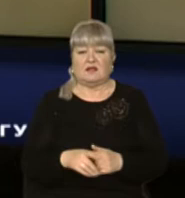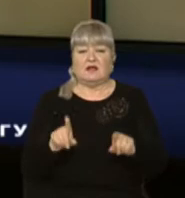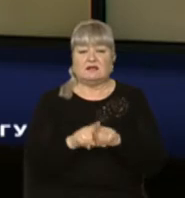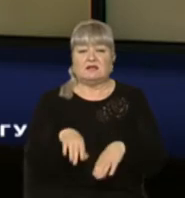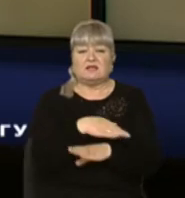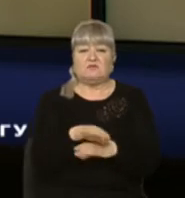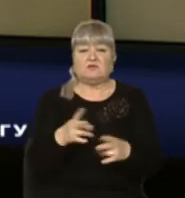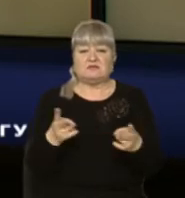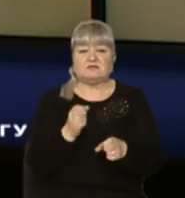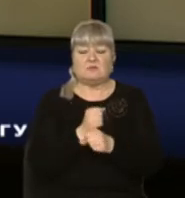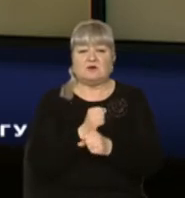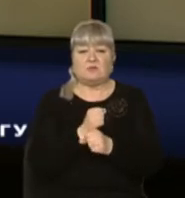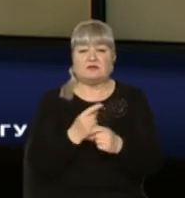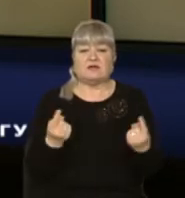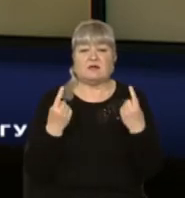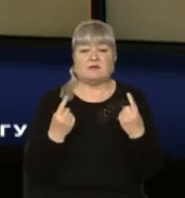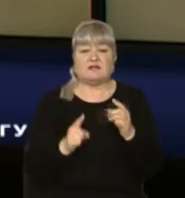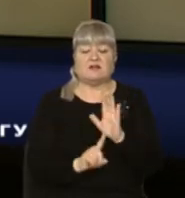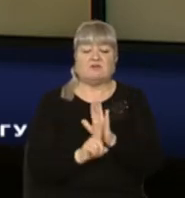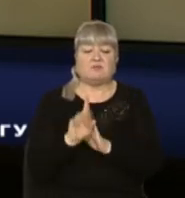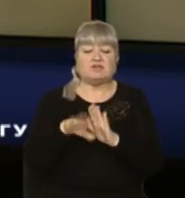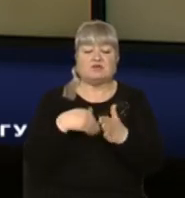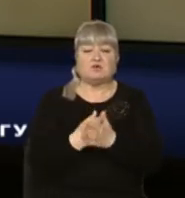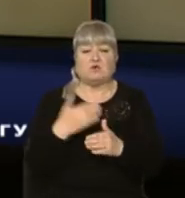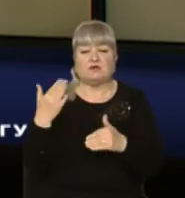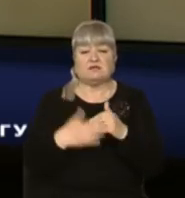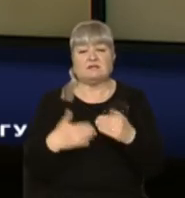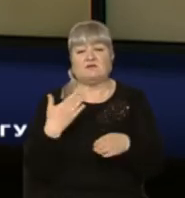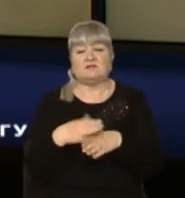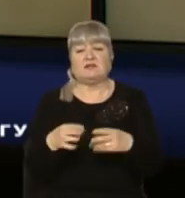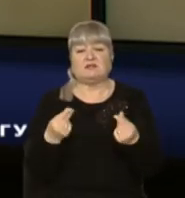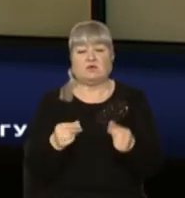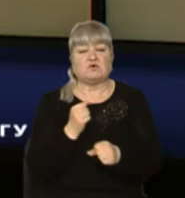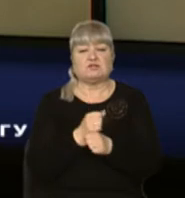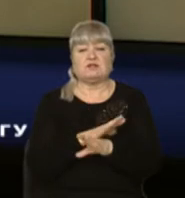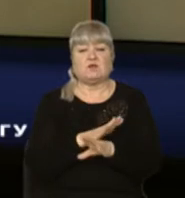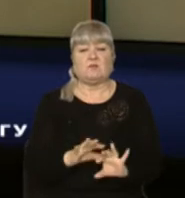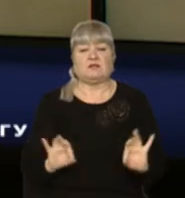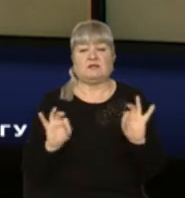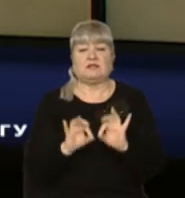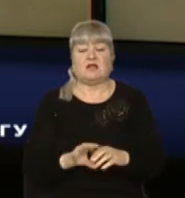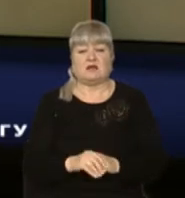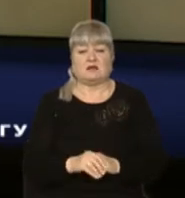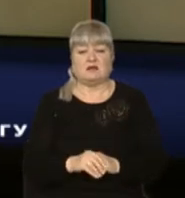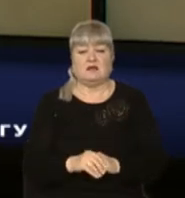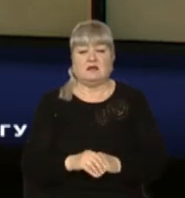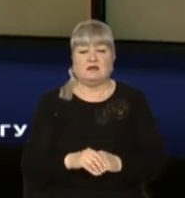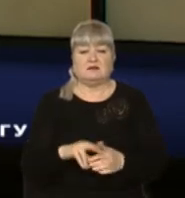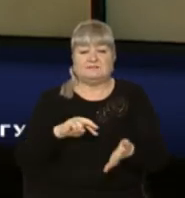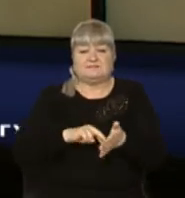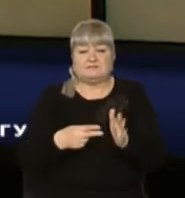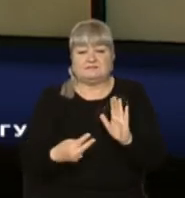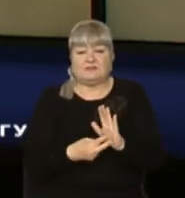робити капітальні. Від початку до кінця виділяти кошти, не робити ніякі, розумієте, схеми